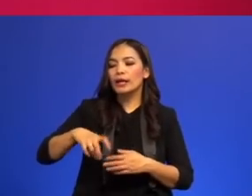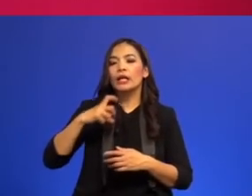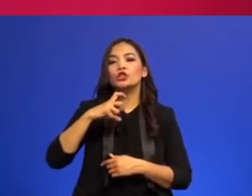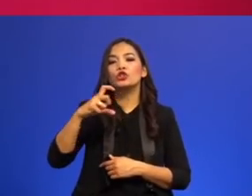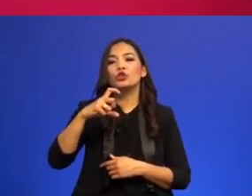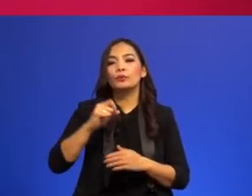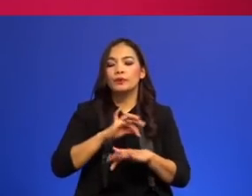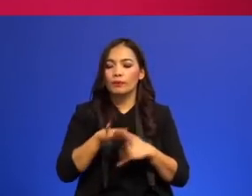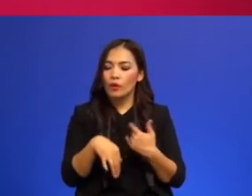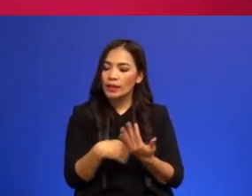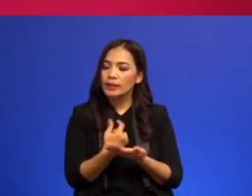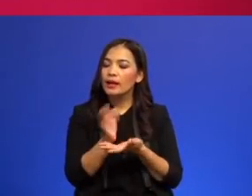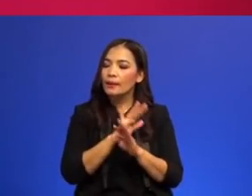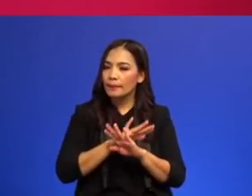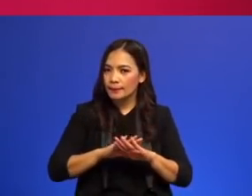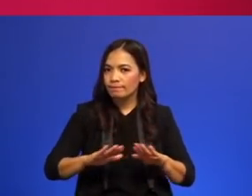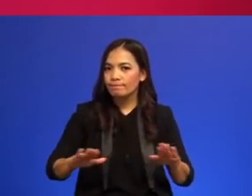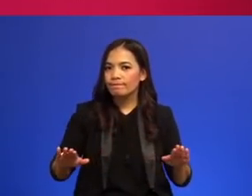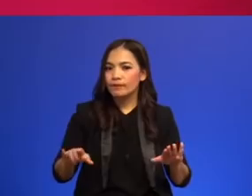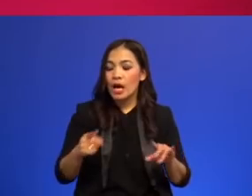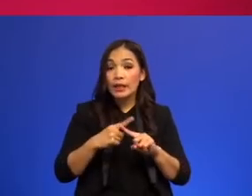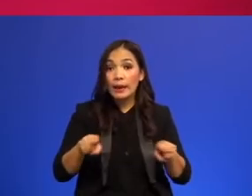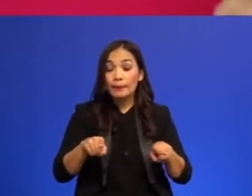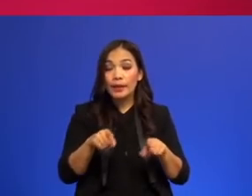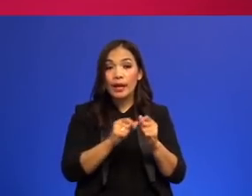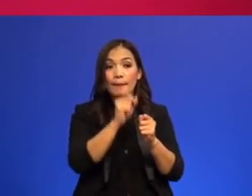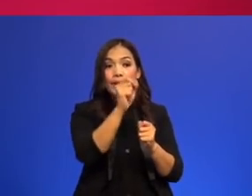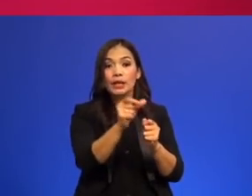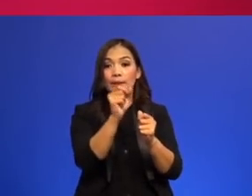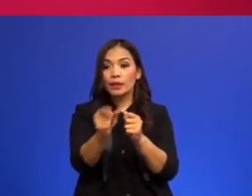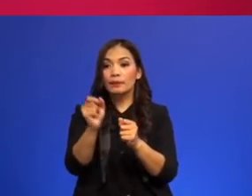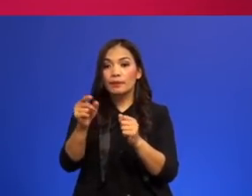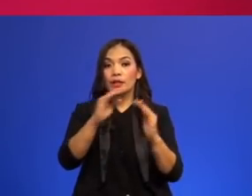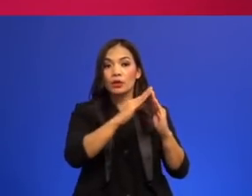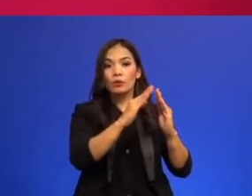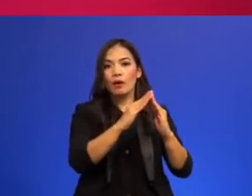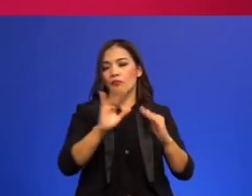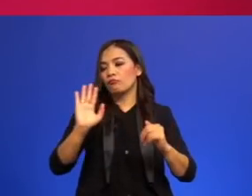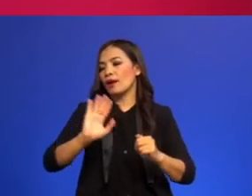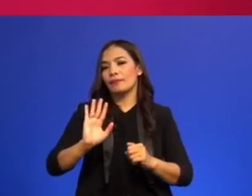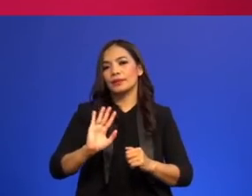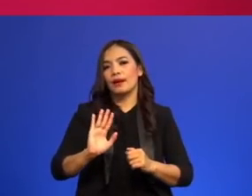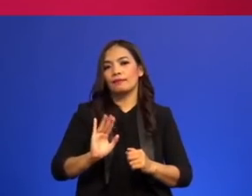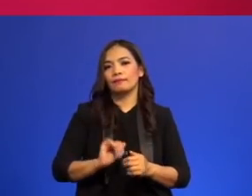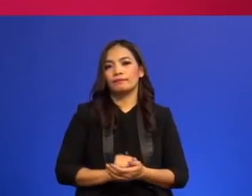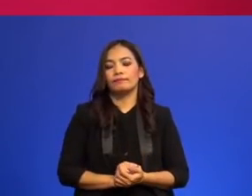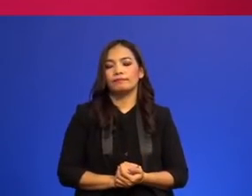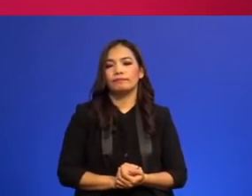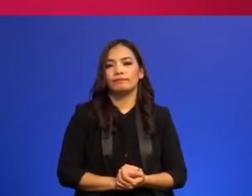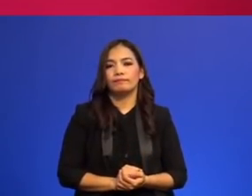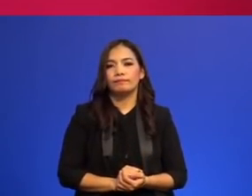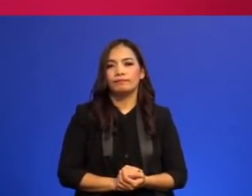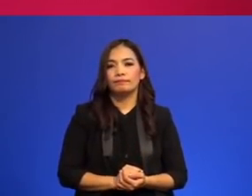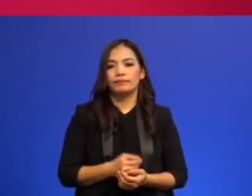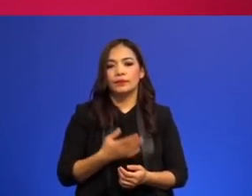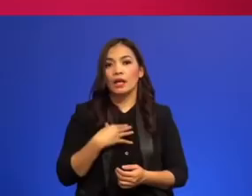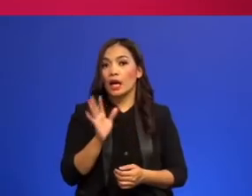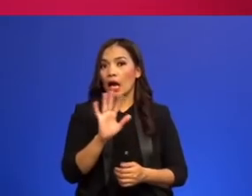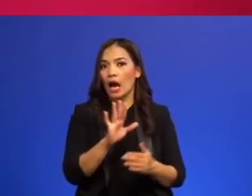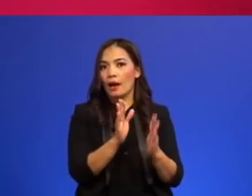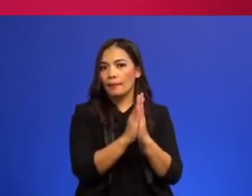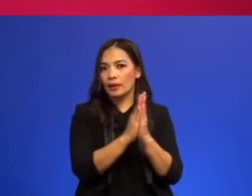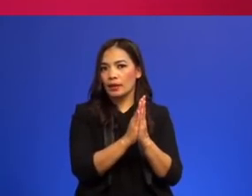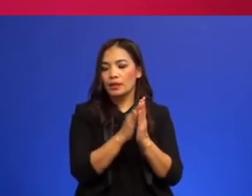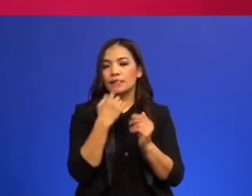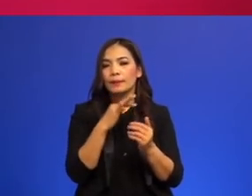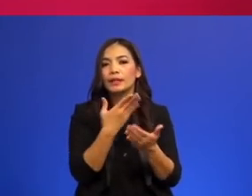cukup, saudaraku. Tapi kalau untuk beli rumah, enggak mungkin saya. Enggak mungkin. Saya bukan minta rumah ya, sudah